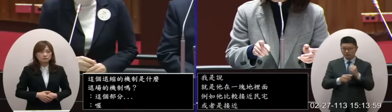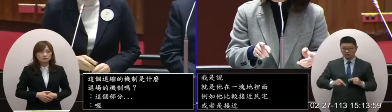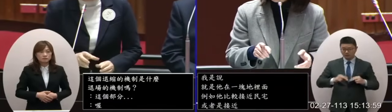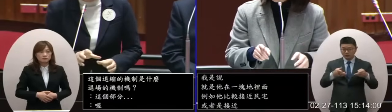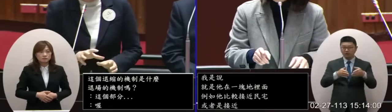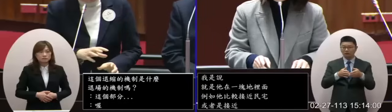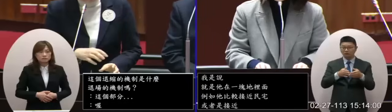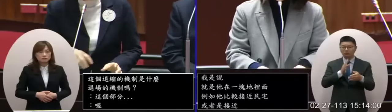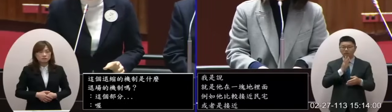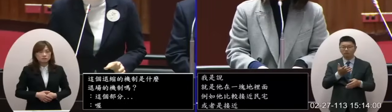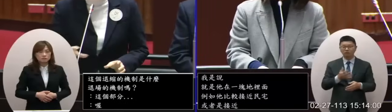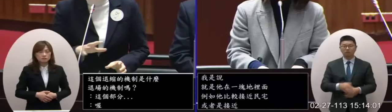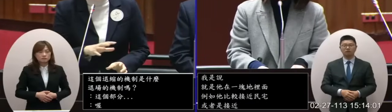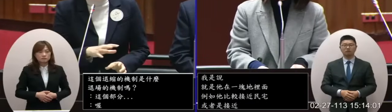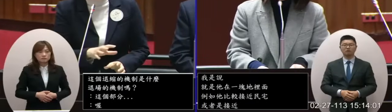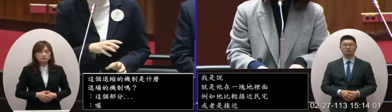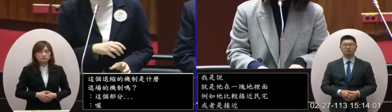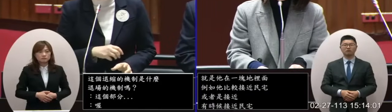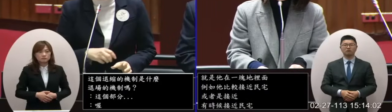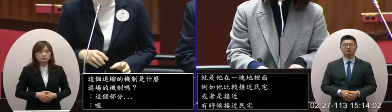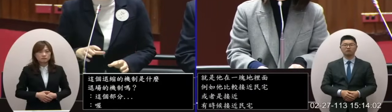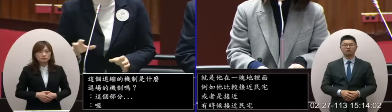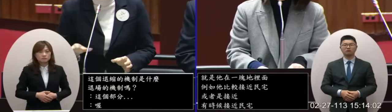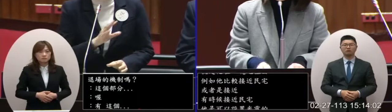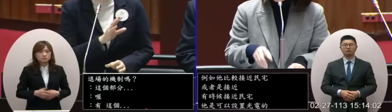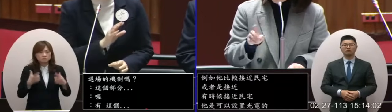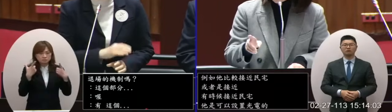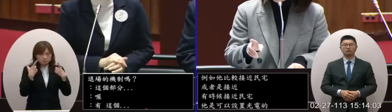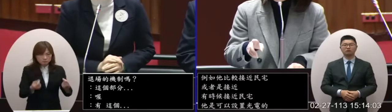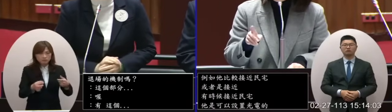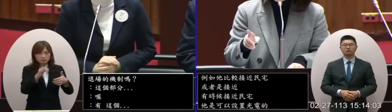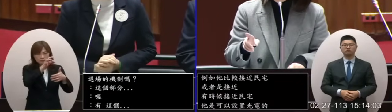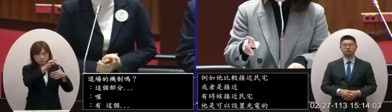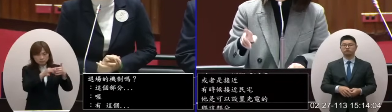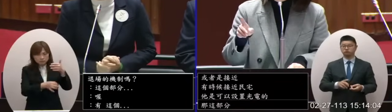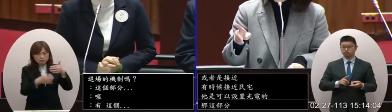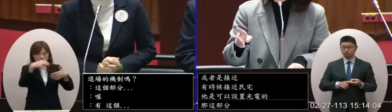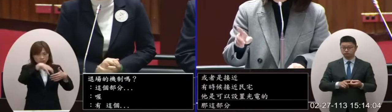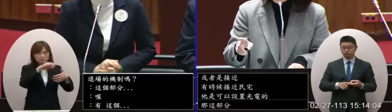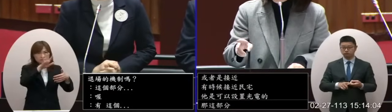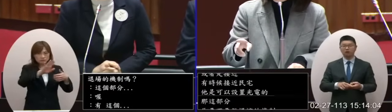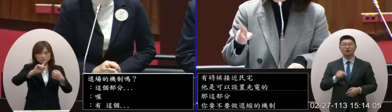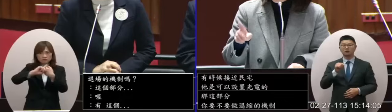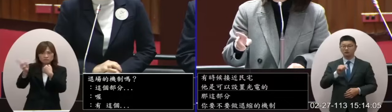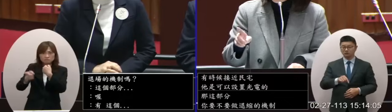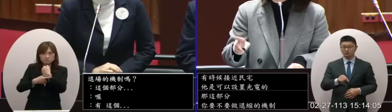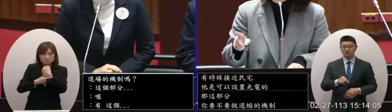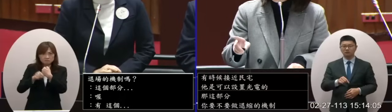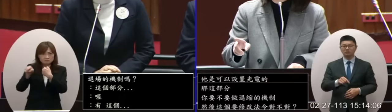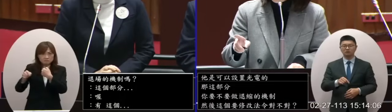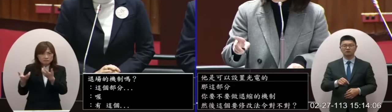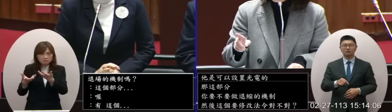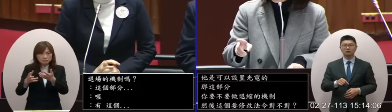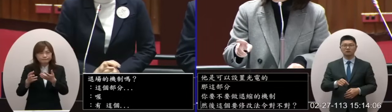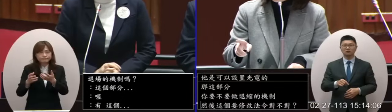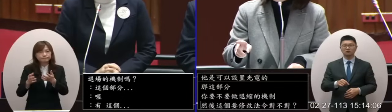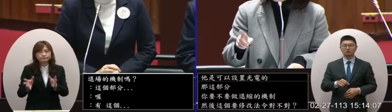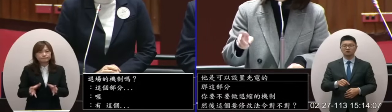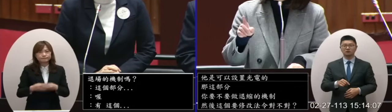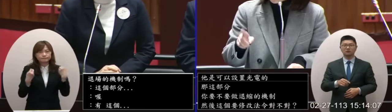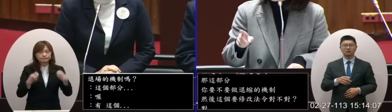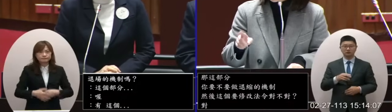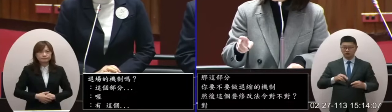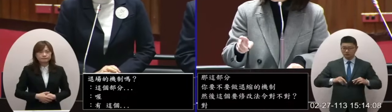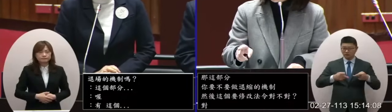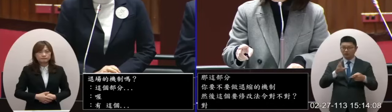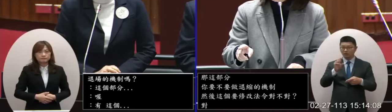对？ 其实是我们的规范。不需要到法律的部分。 然后这个部分是不是必须要做一个？然